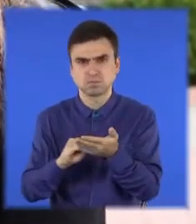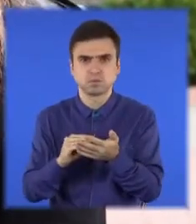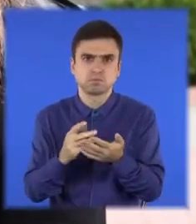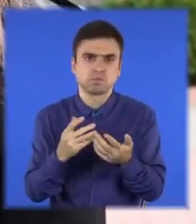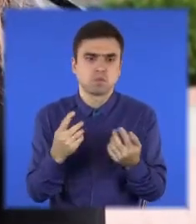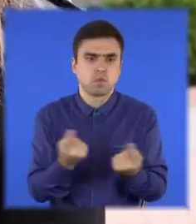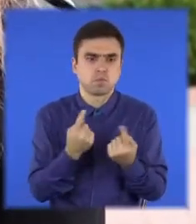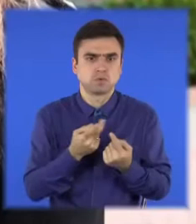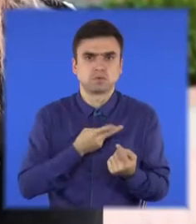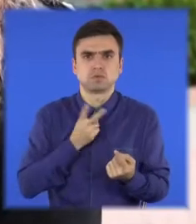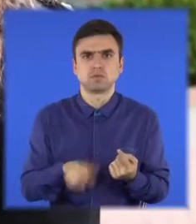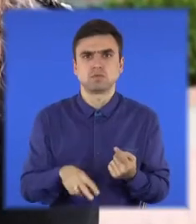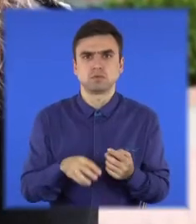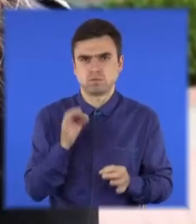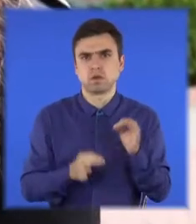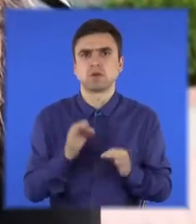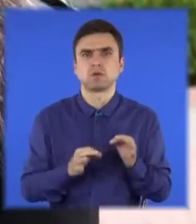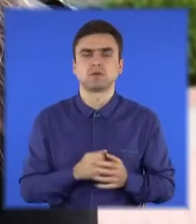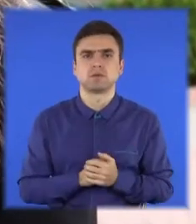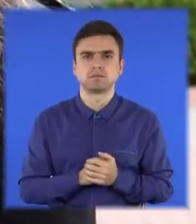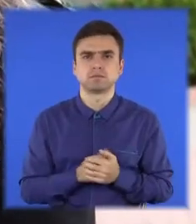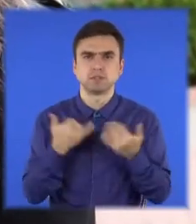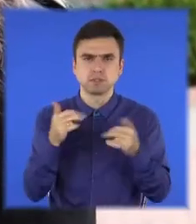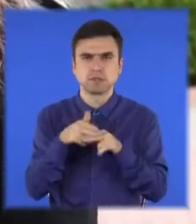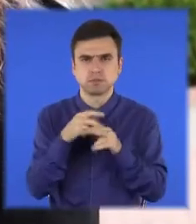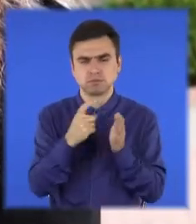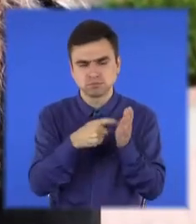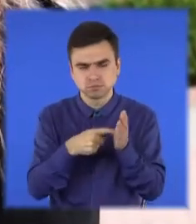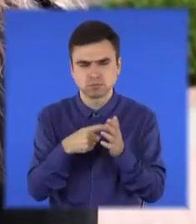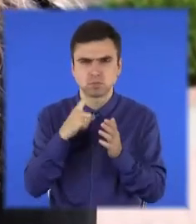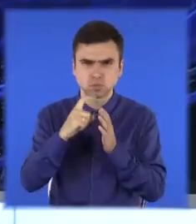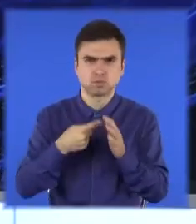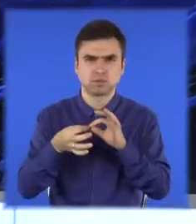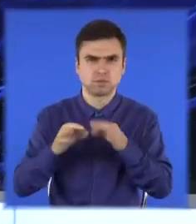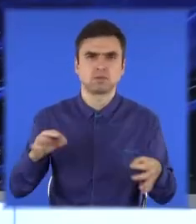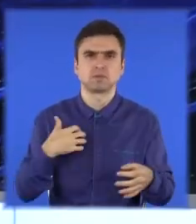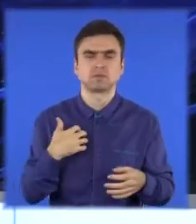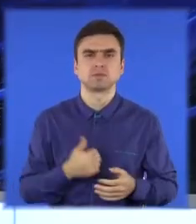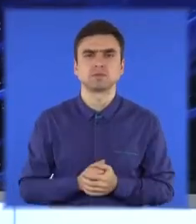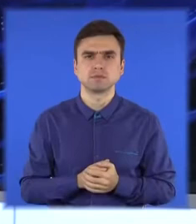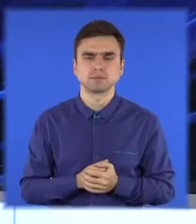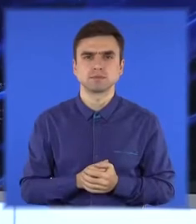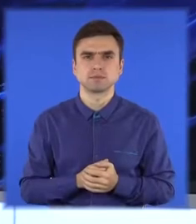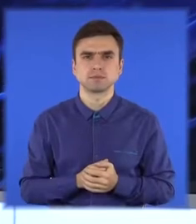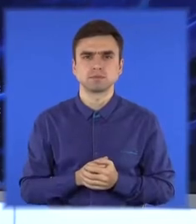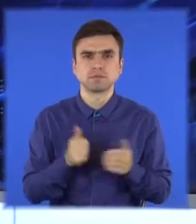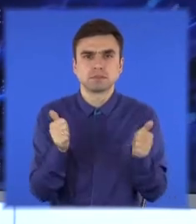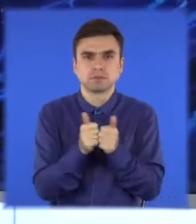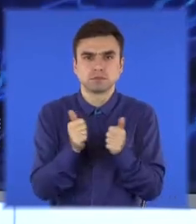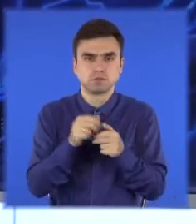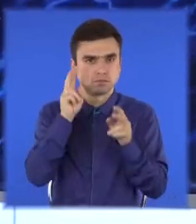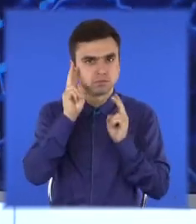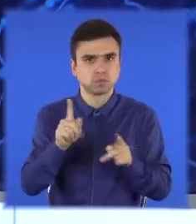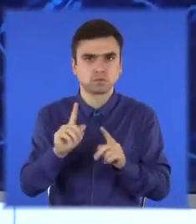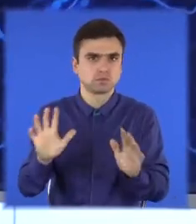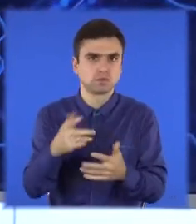смерть». Наразі тривають слідчі дії, направлені на встановлення всіх обставин даної справи. Сусіди кажуть, не знають, що сталося.